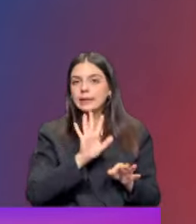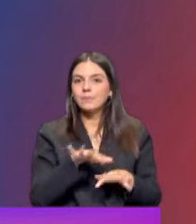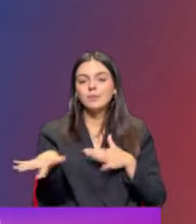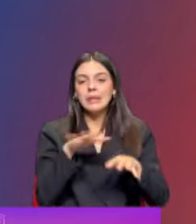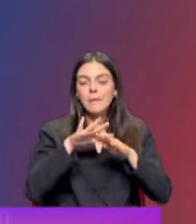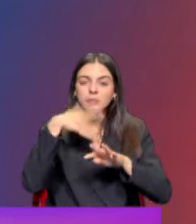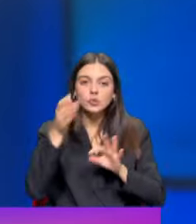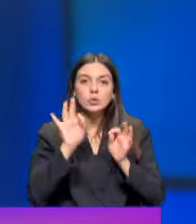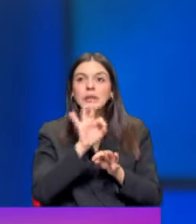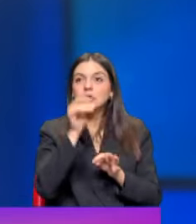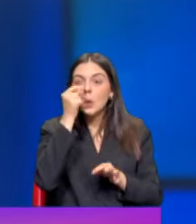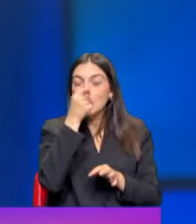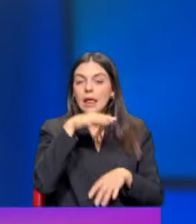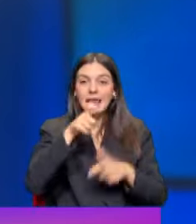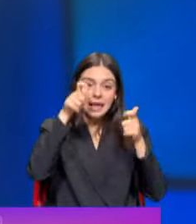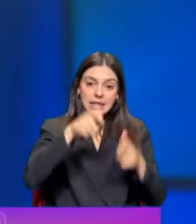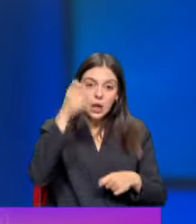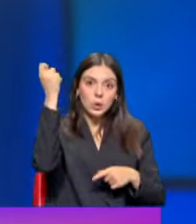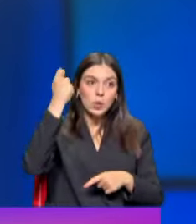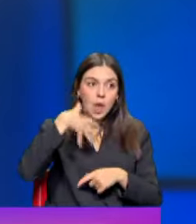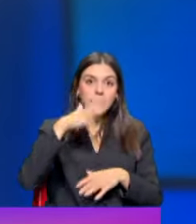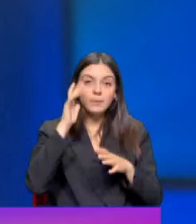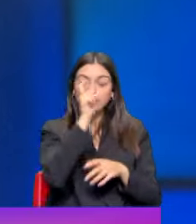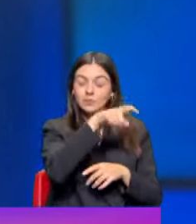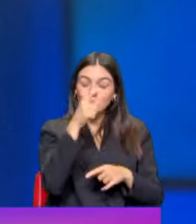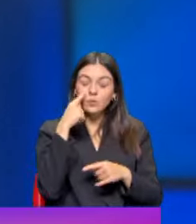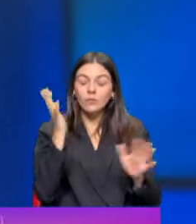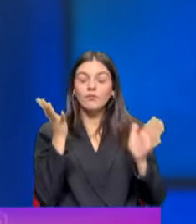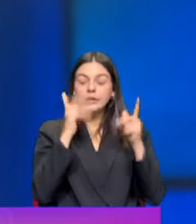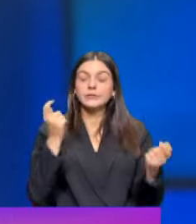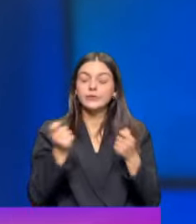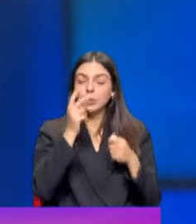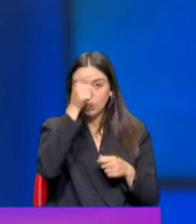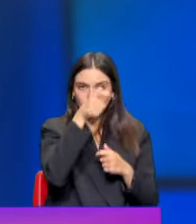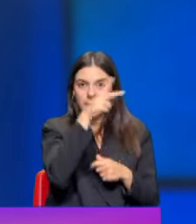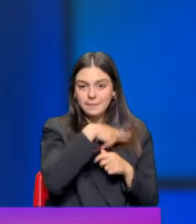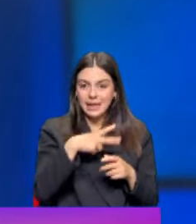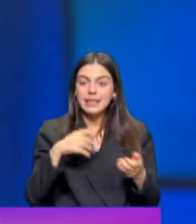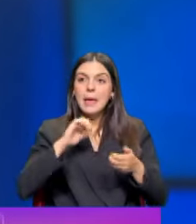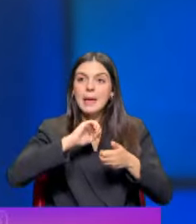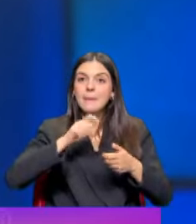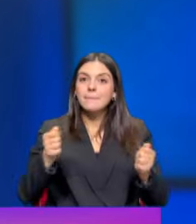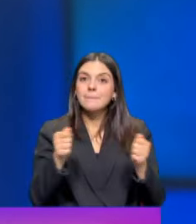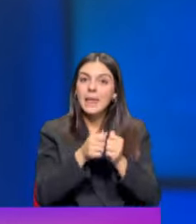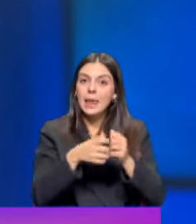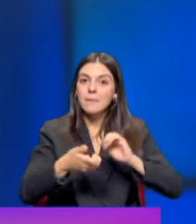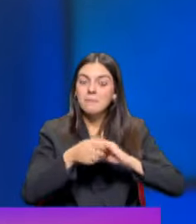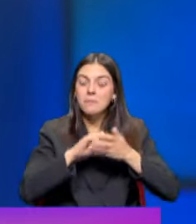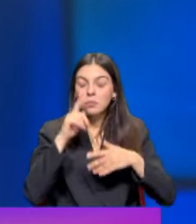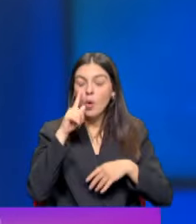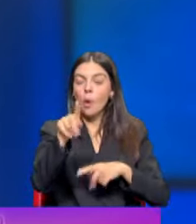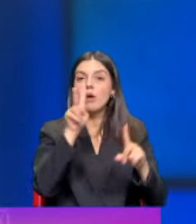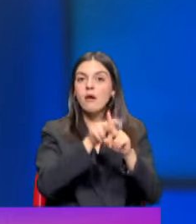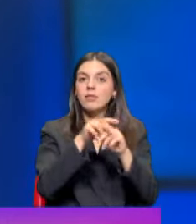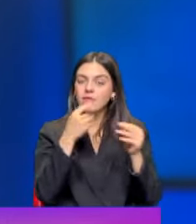koşullar hiç kolay değil. Yerel yöneticiler çok yoğun çalışıyorlar. Türkiye Belediyeler Birliği de çok önemli bir katkıda bulundu. Biz de o